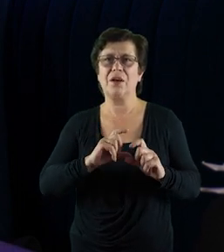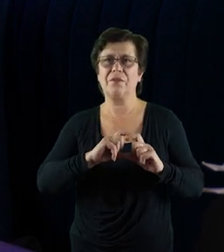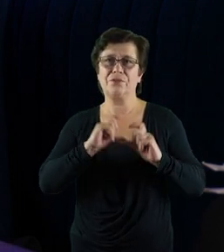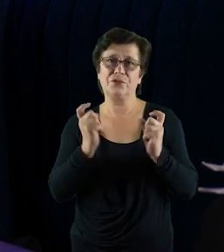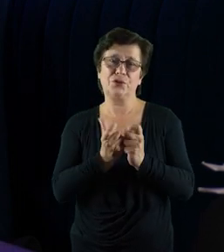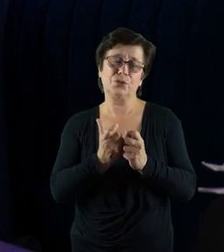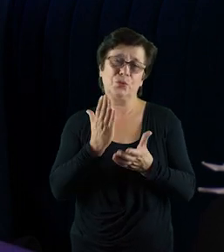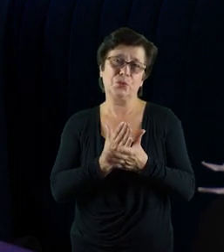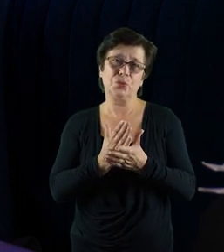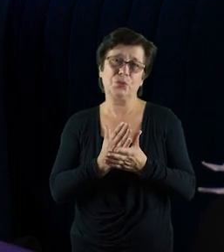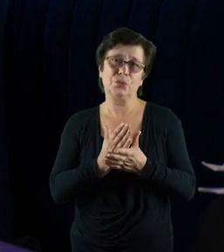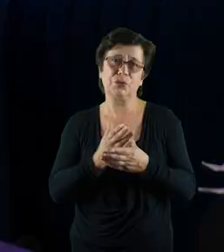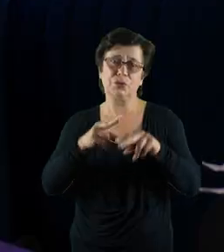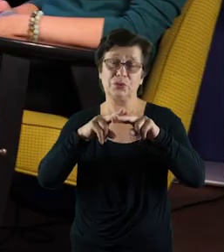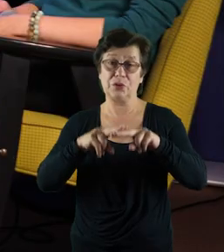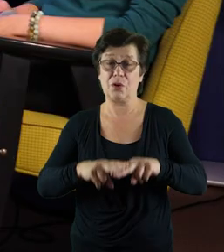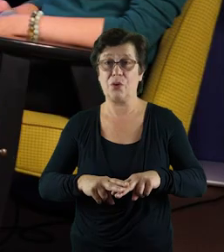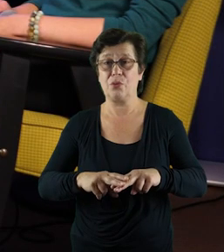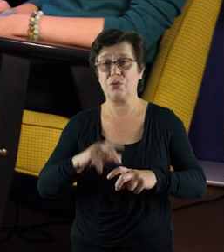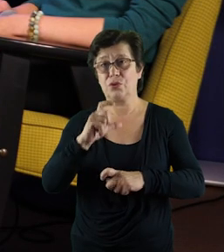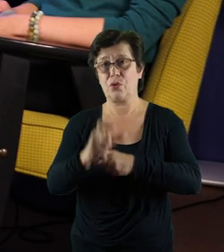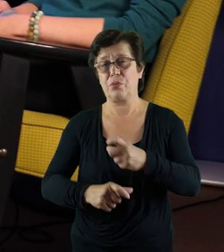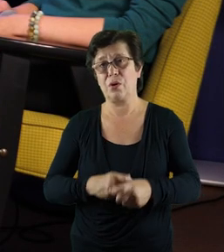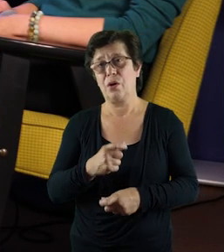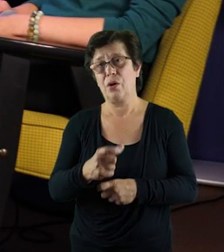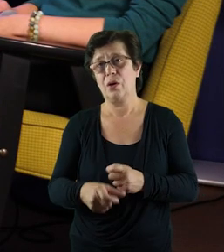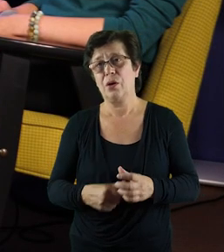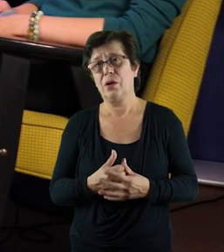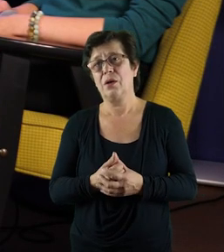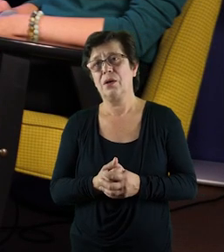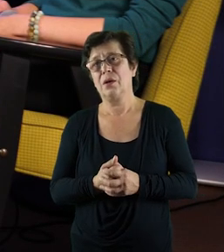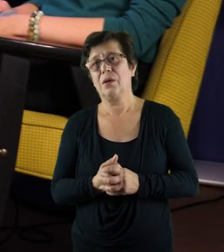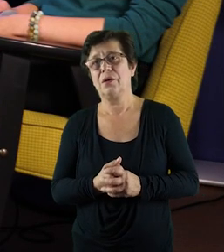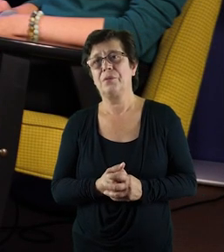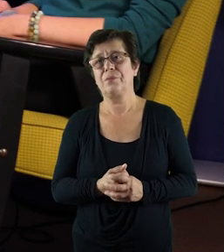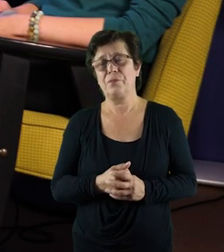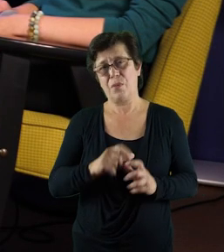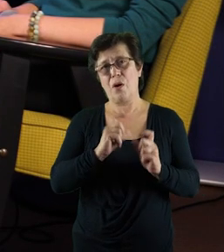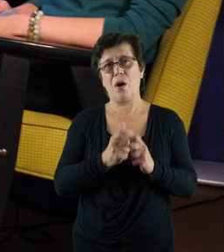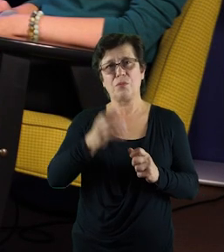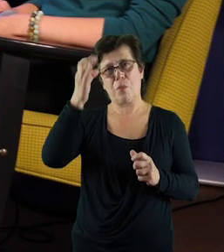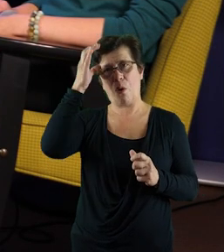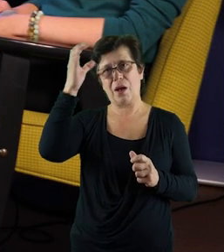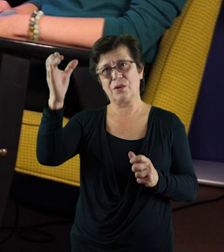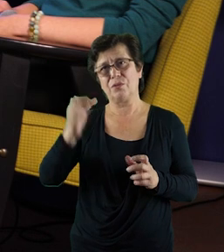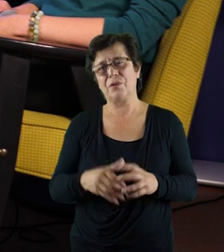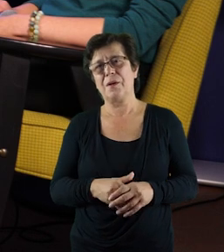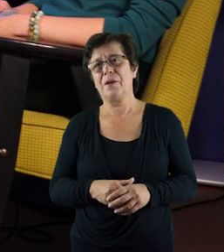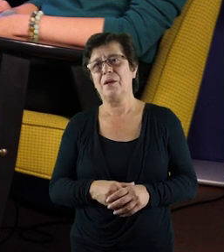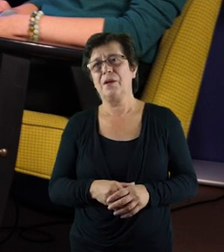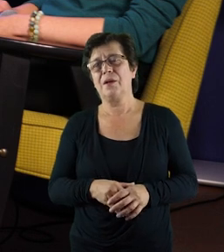wszystko to zostało zrobione, że to jest wtórne, że to jest po Baudelaire, po Bace, po Beckecie, po prostu